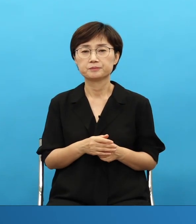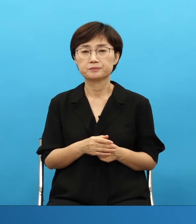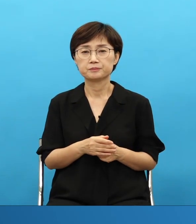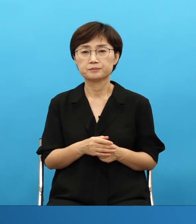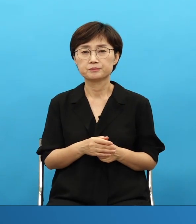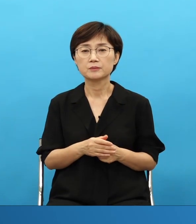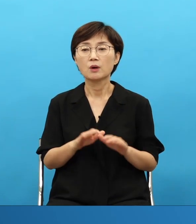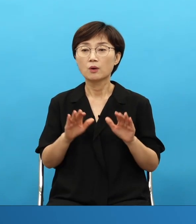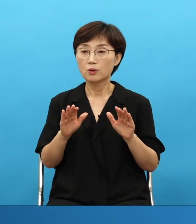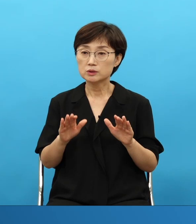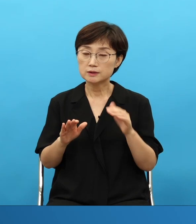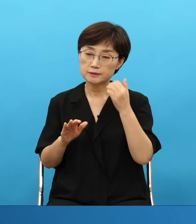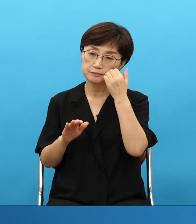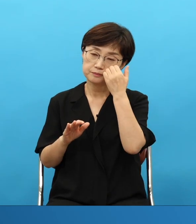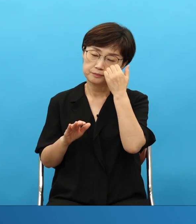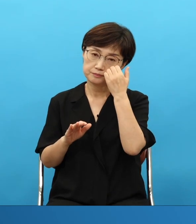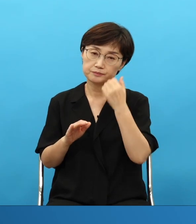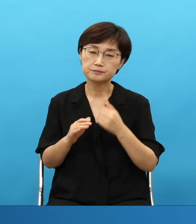여러분